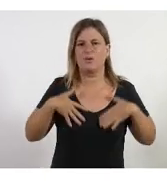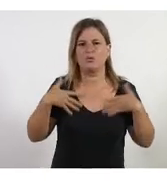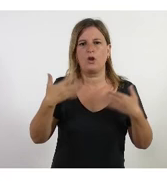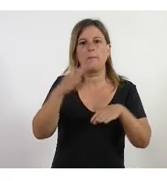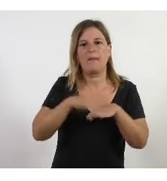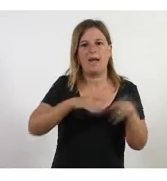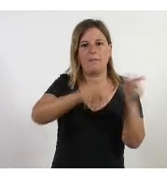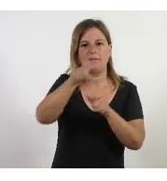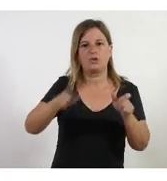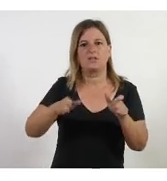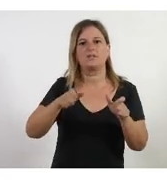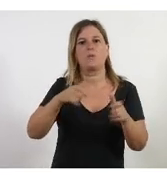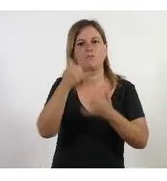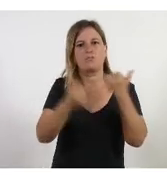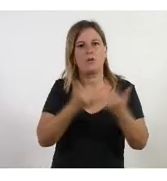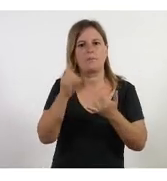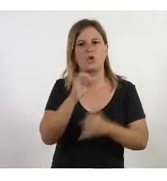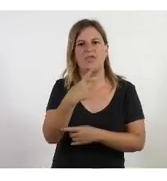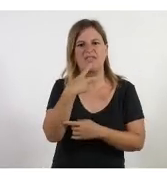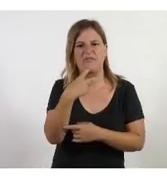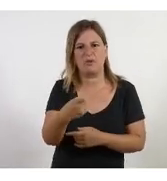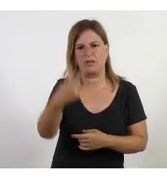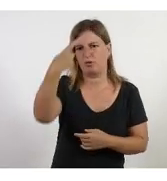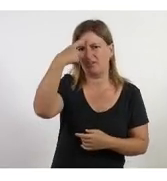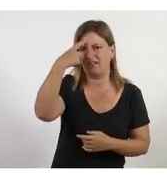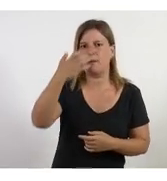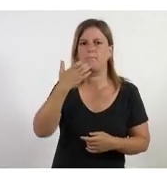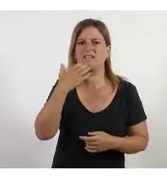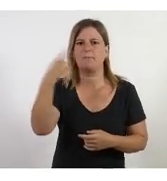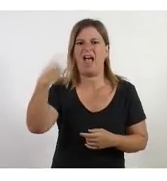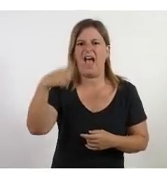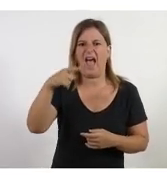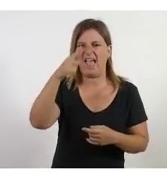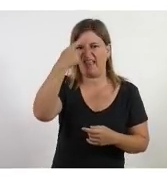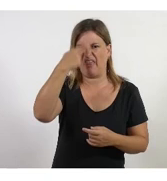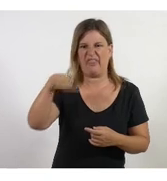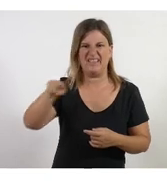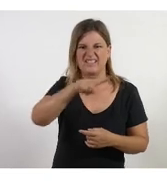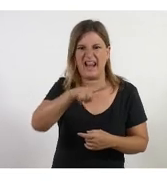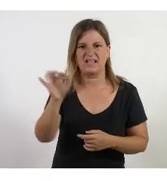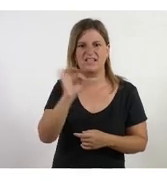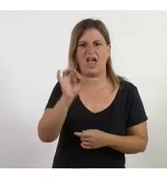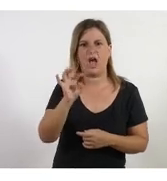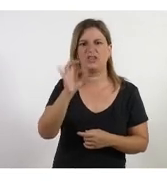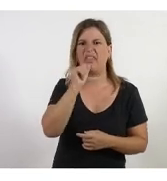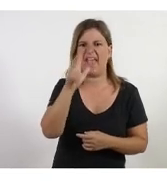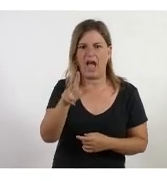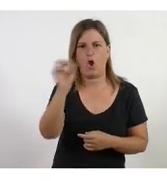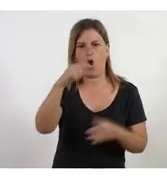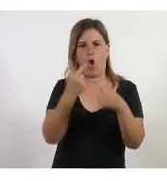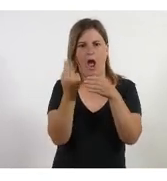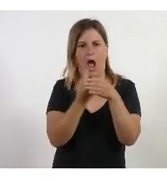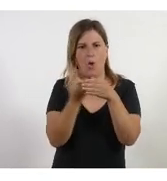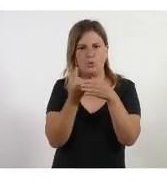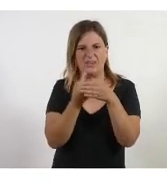dificultats cognitives, no? Persones que aprenen diferent, que són dislexis, que tenen TDA, que tenen, no? que són autistes i això. I què passa